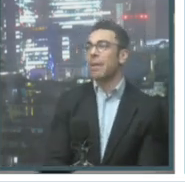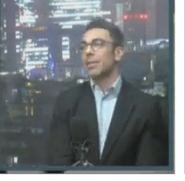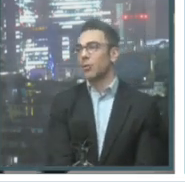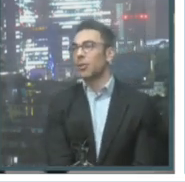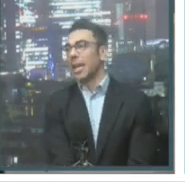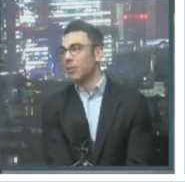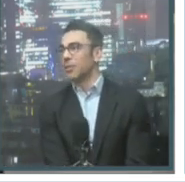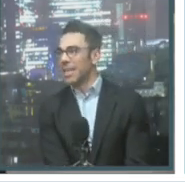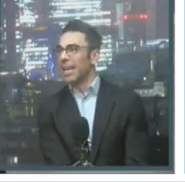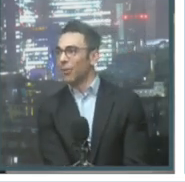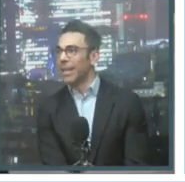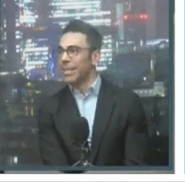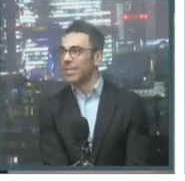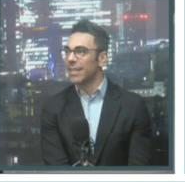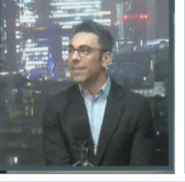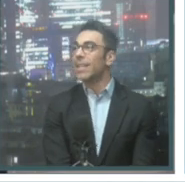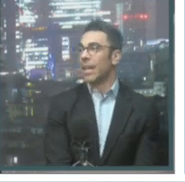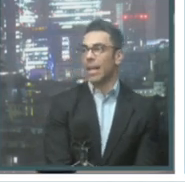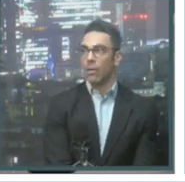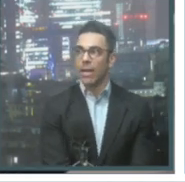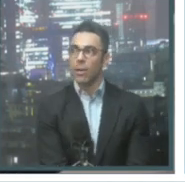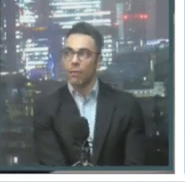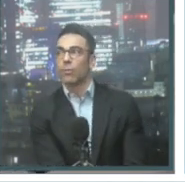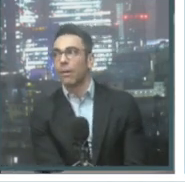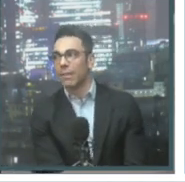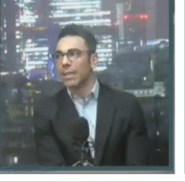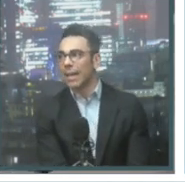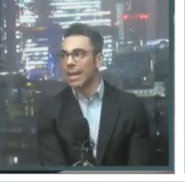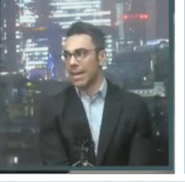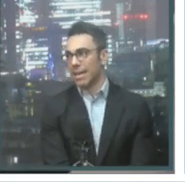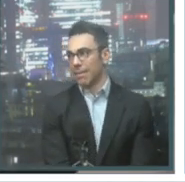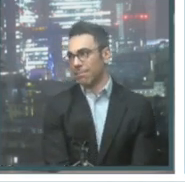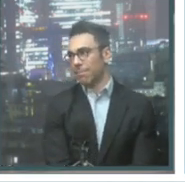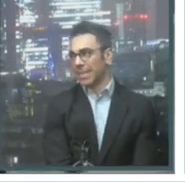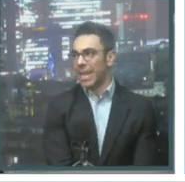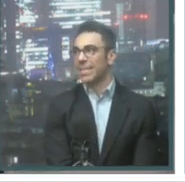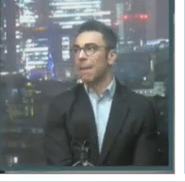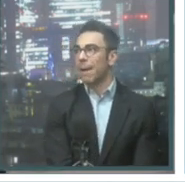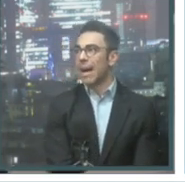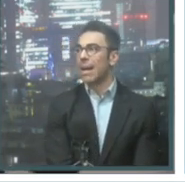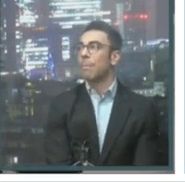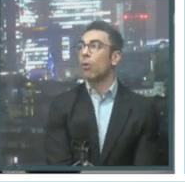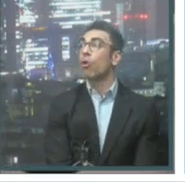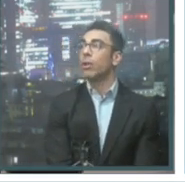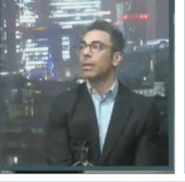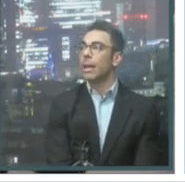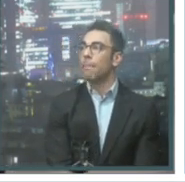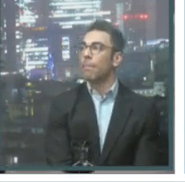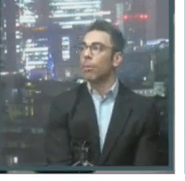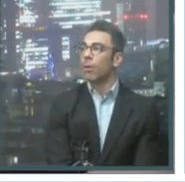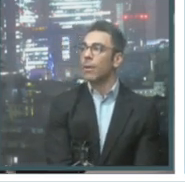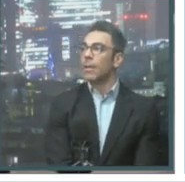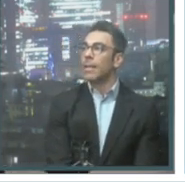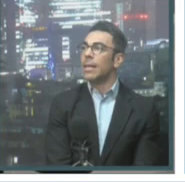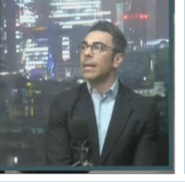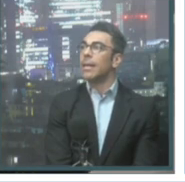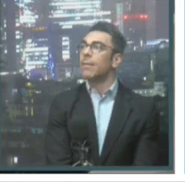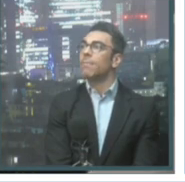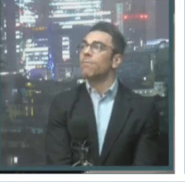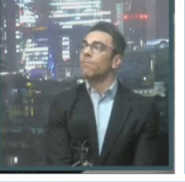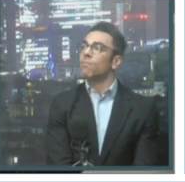me dice braschi che ti ho insegnato la lis allora io ho fatto una fatica pazzesca impararla però col tempo